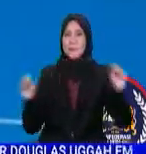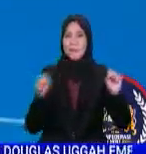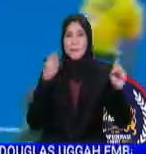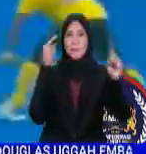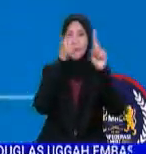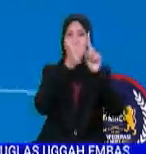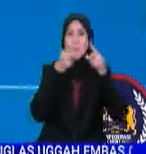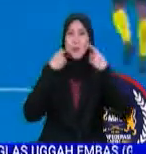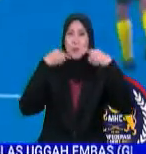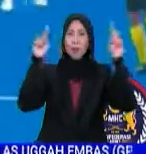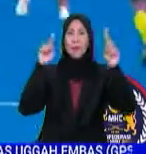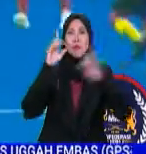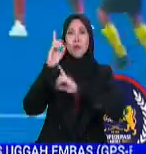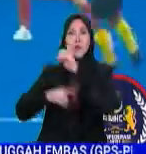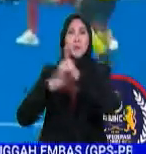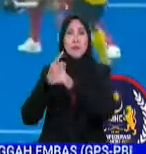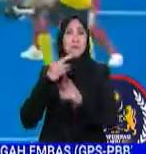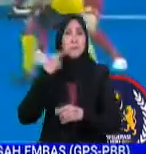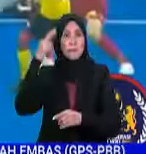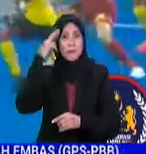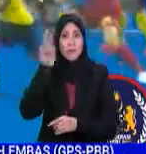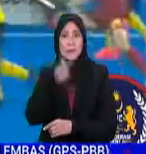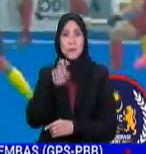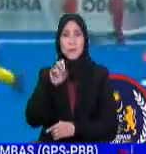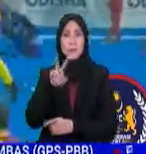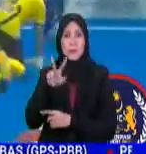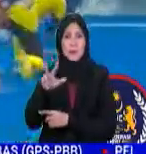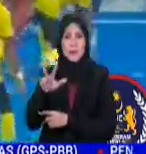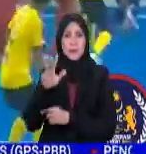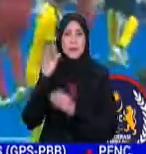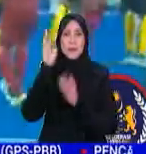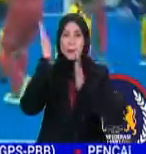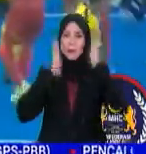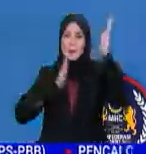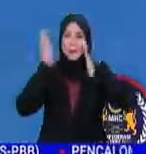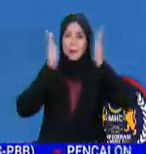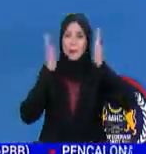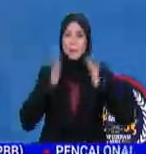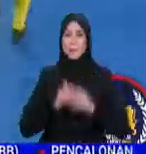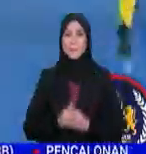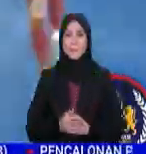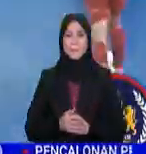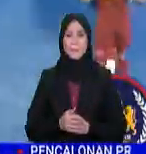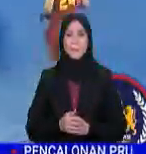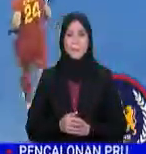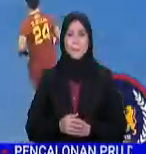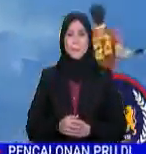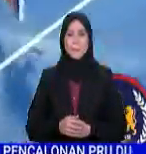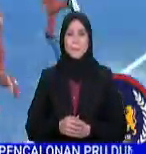menuju ke kejohanan Piala Dunia Remaja Lelaki 2023 di Malaysia.